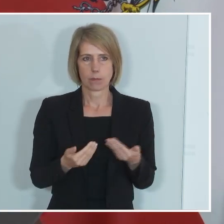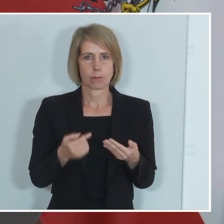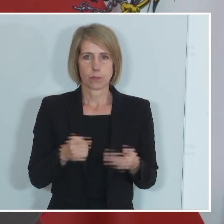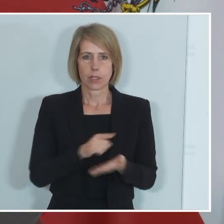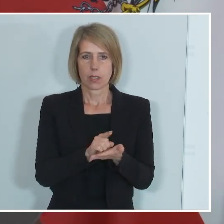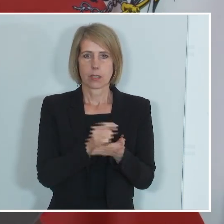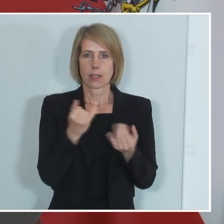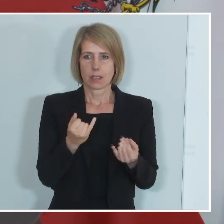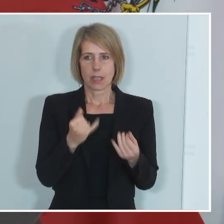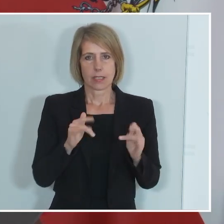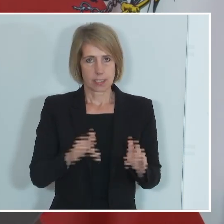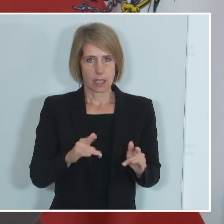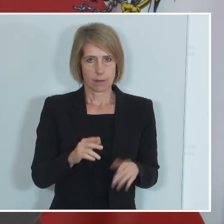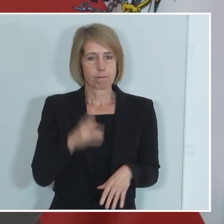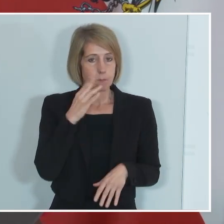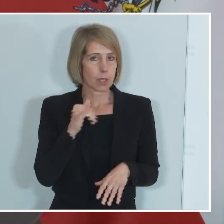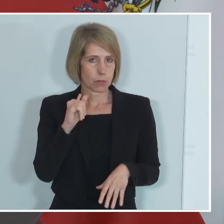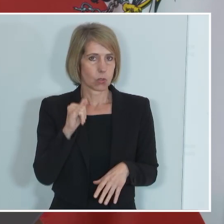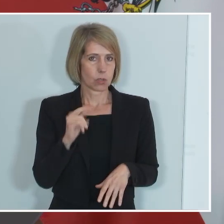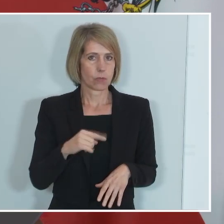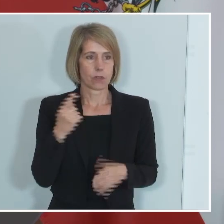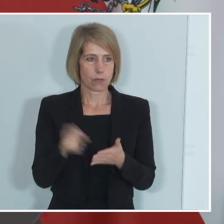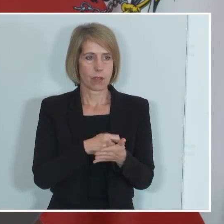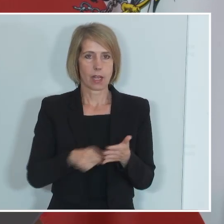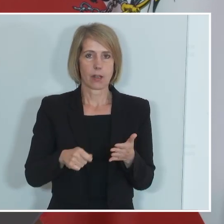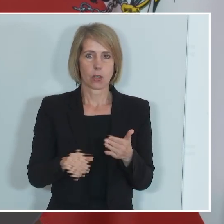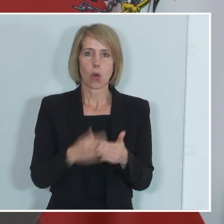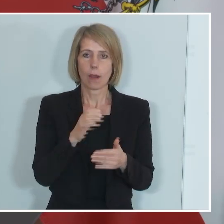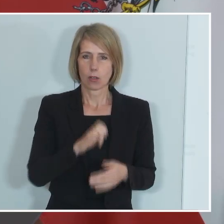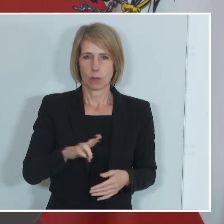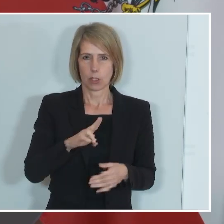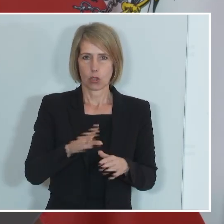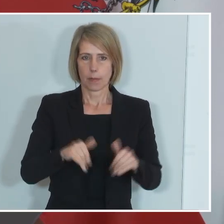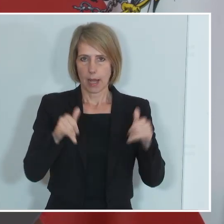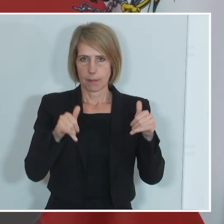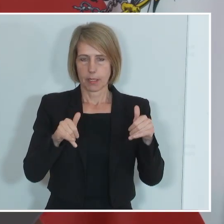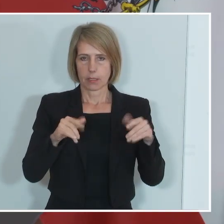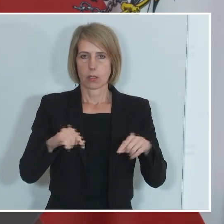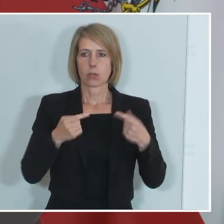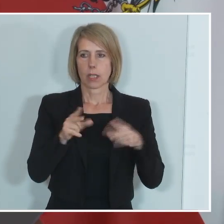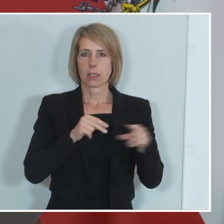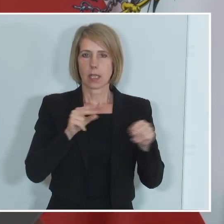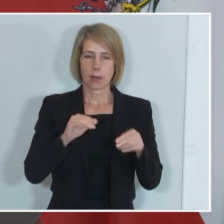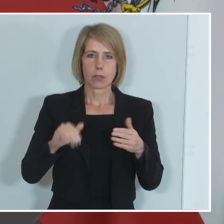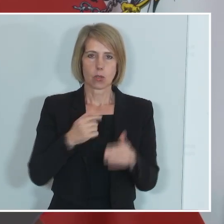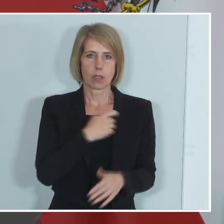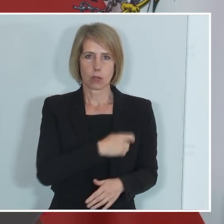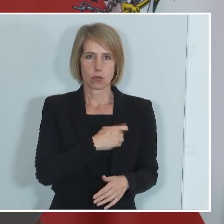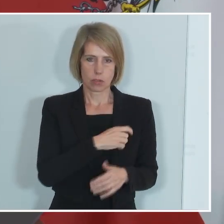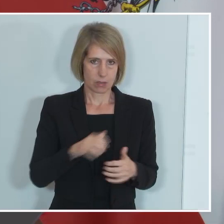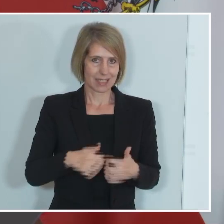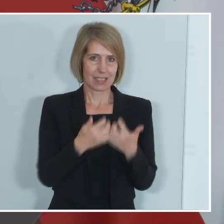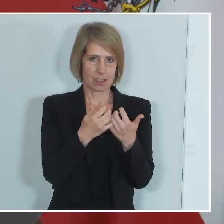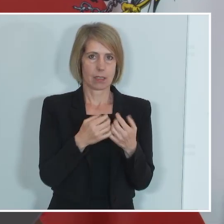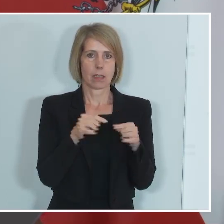jetzt gekommen, denn im Juni wählen wir ein neues Europäisches Parlament und im Herbst wird eine neue Kommission installiert werden.